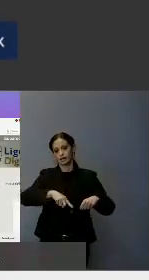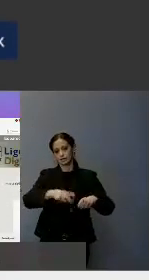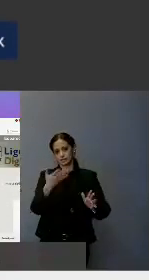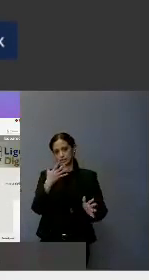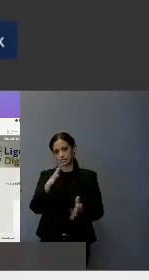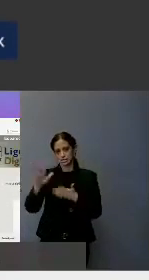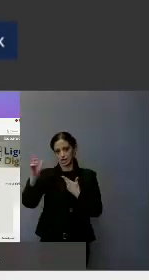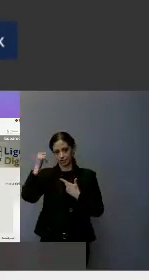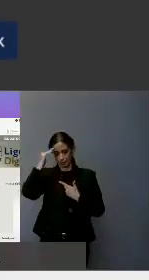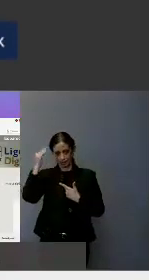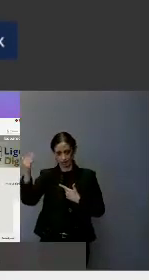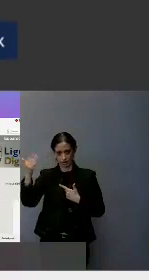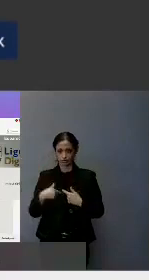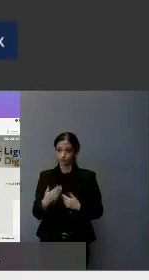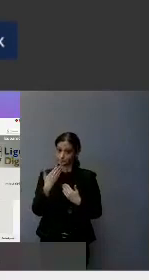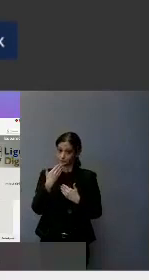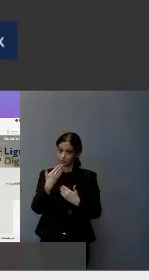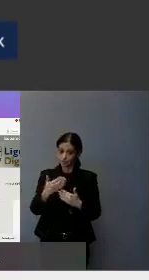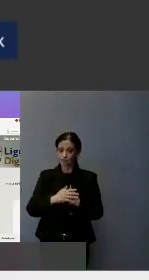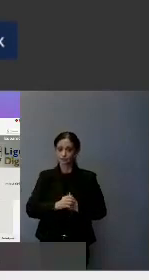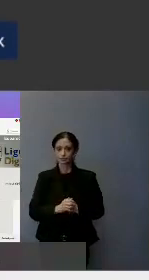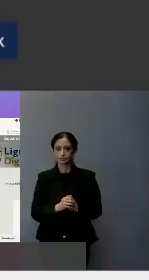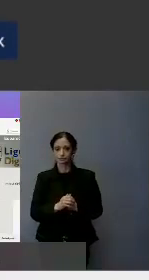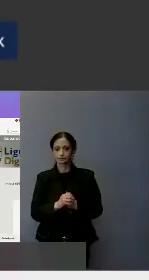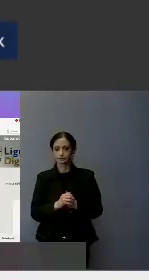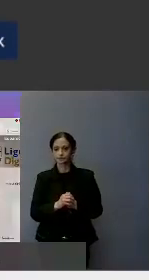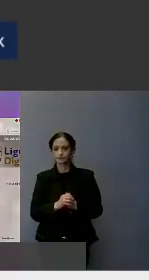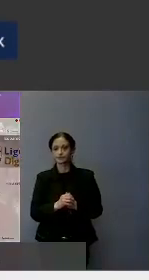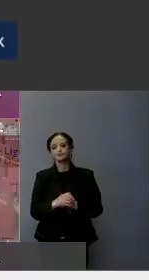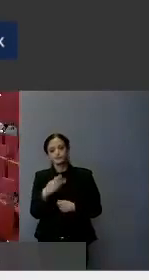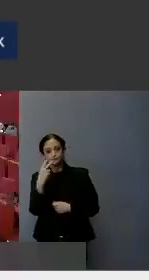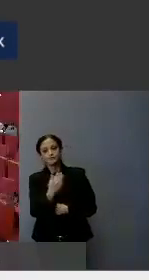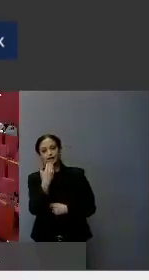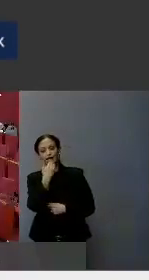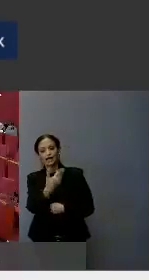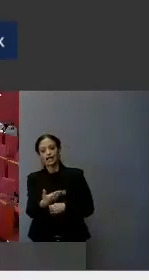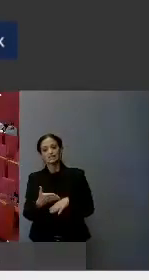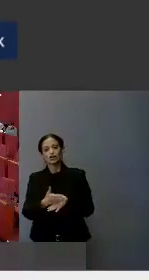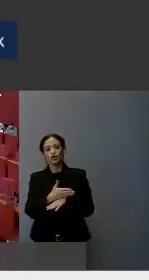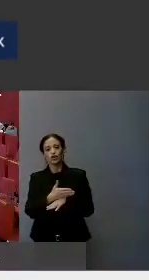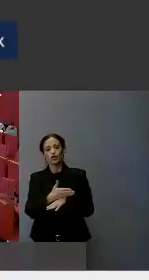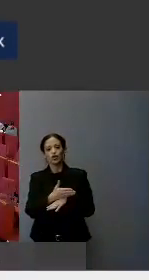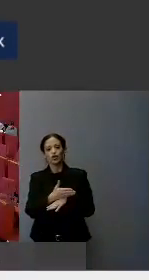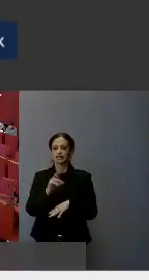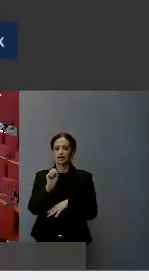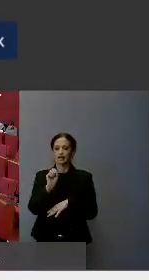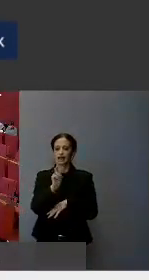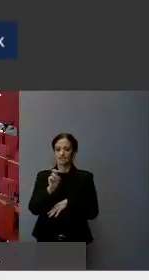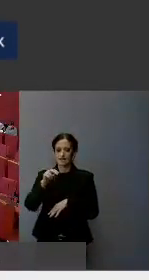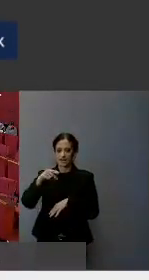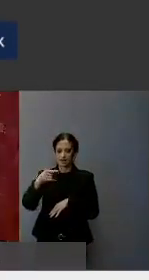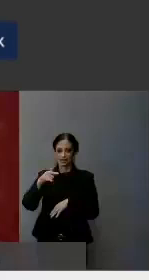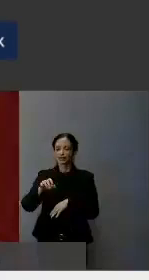pericolo grazie grazie consigliera veniente assessore viale prego